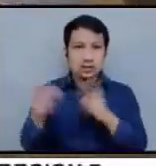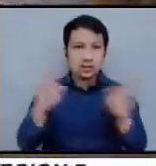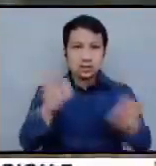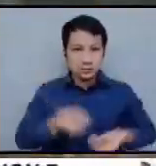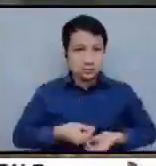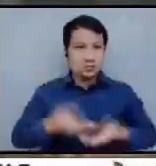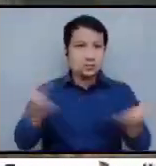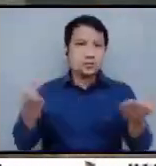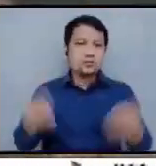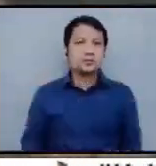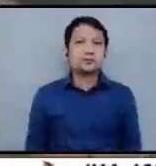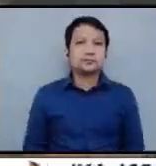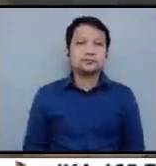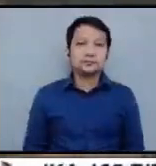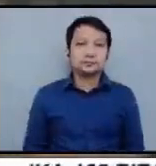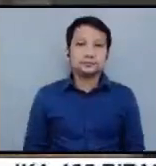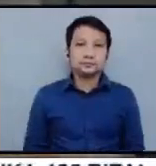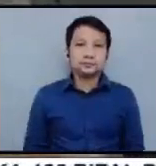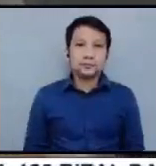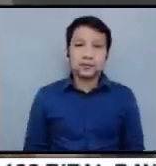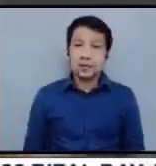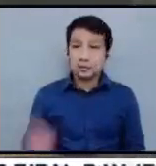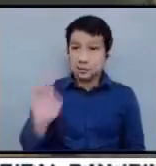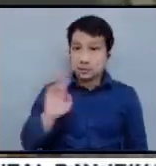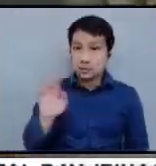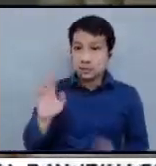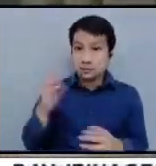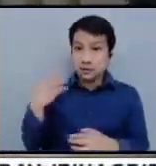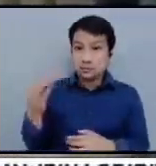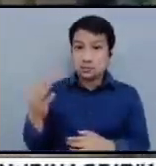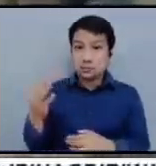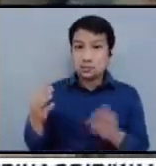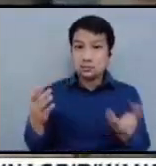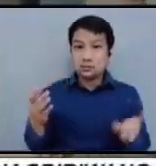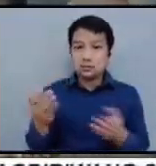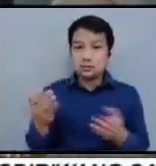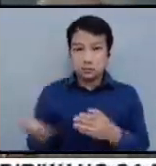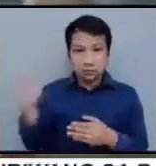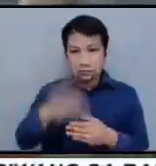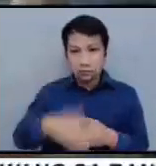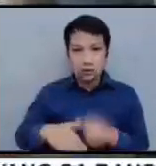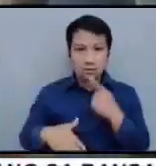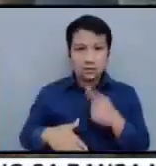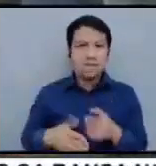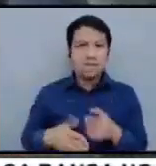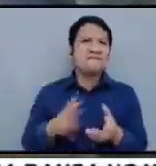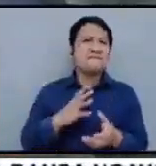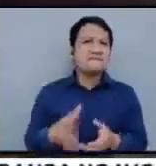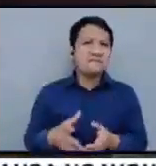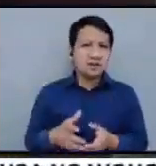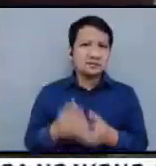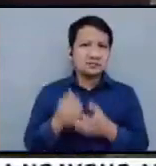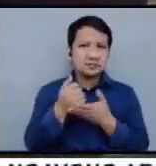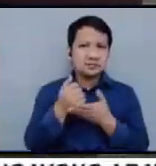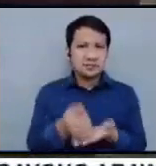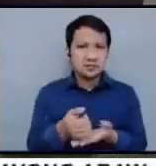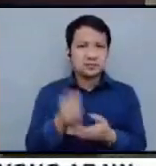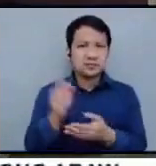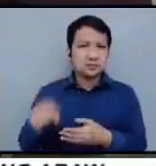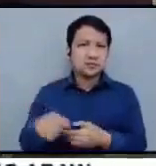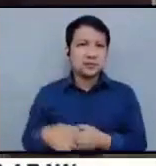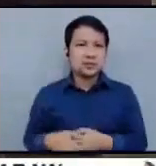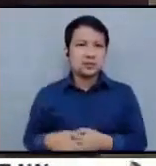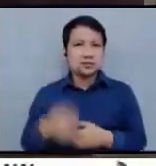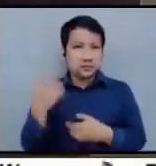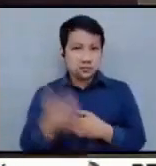distribution. Kaya naman ang mga volunteers, kahit magdamagan, game sa pagtulong sa mga nangangailangan. Mas kailangan ng